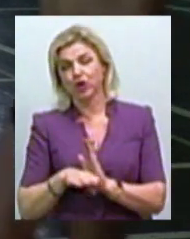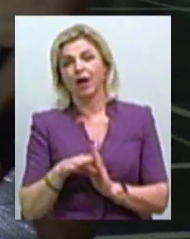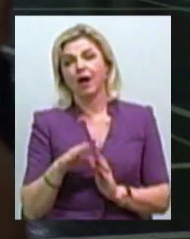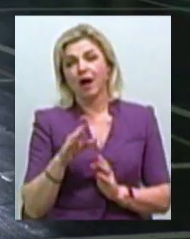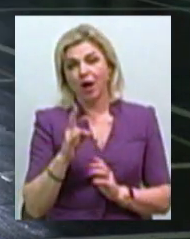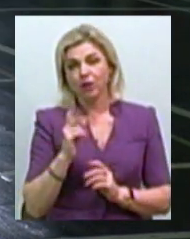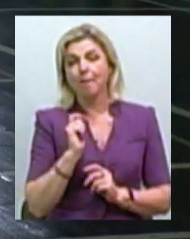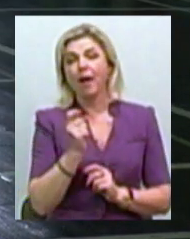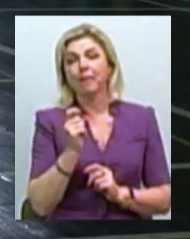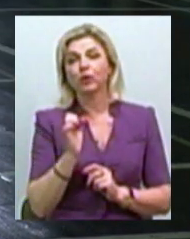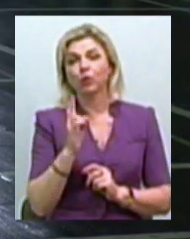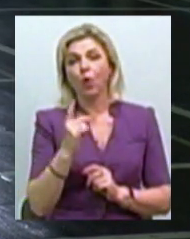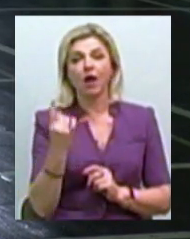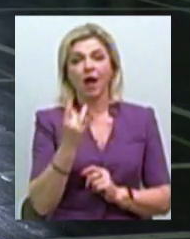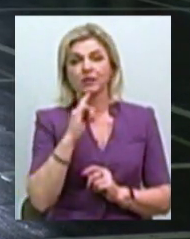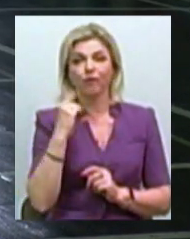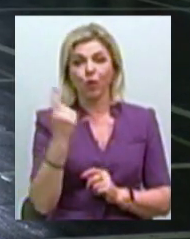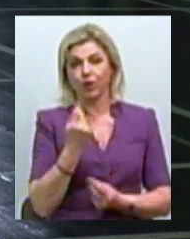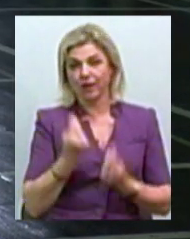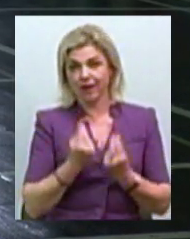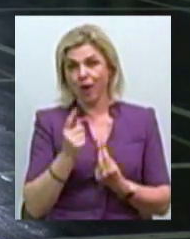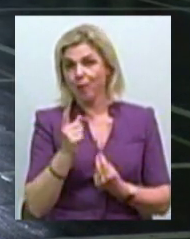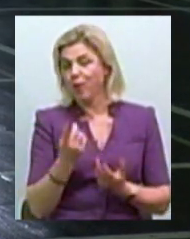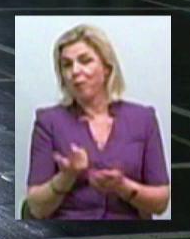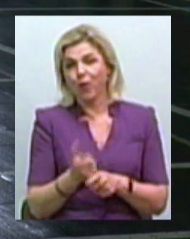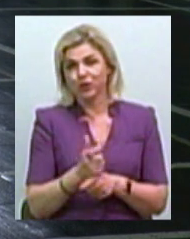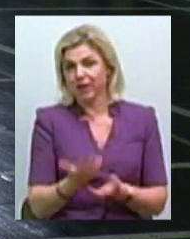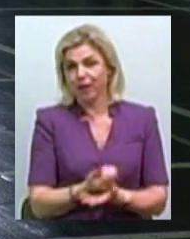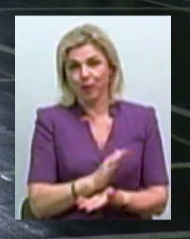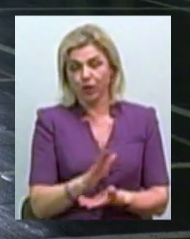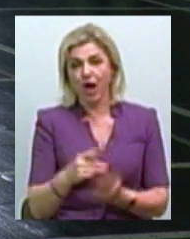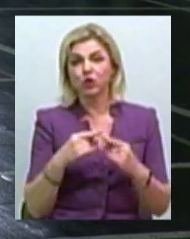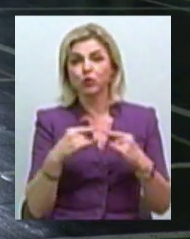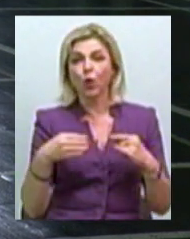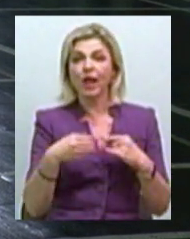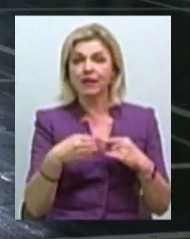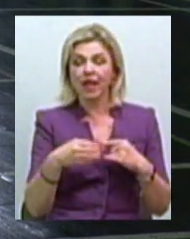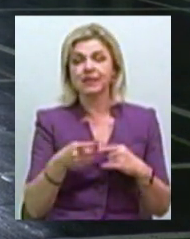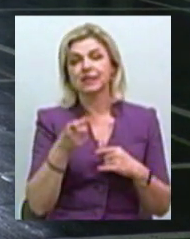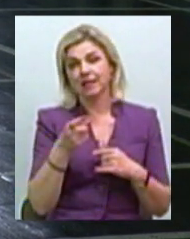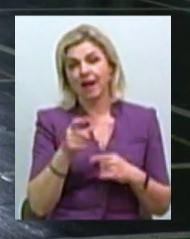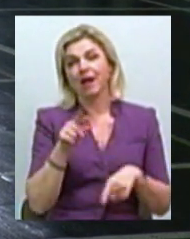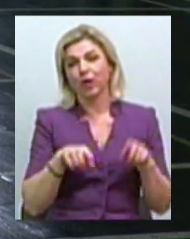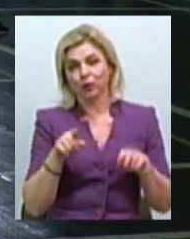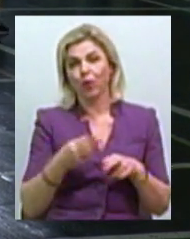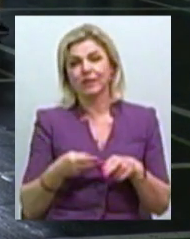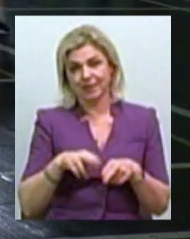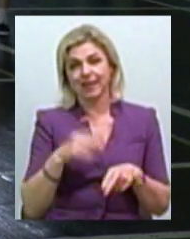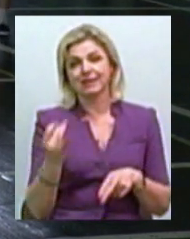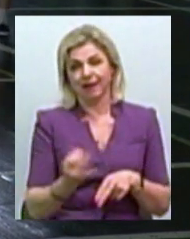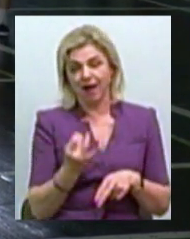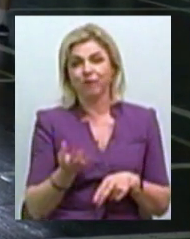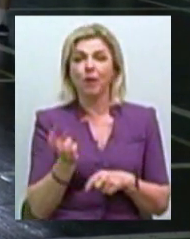У бадмінтоні раз на рік граєш, тому що більше не виходить. Настільний теніс, постріляти теж інколи – це цікаво.